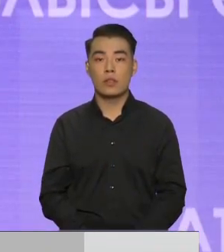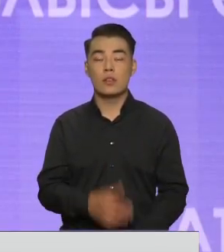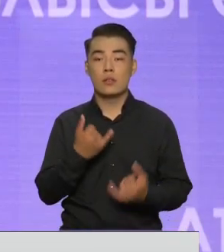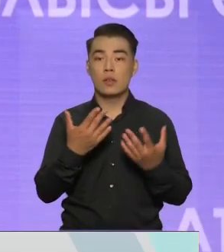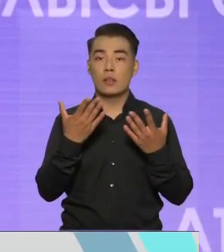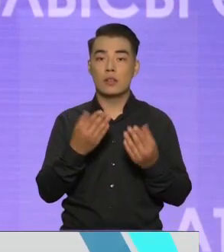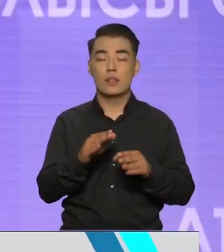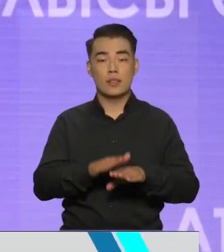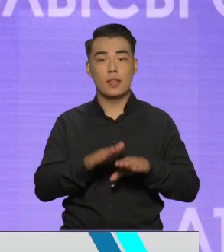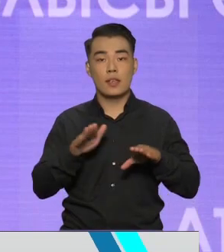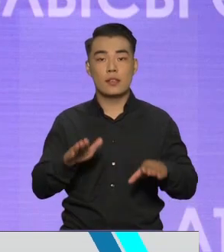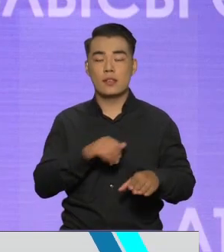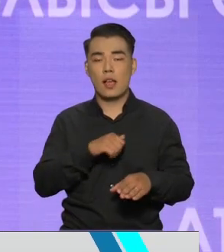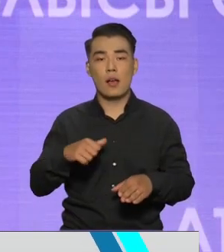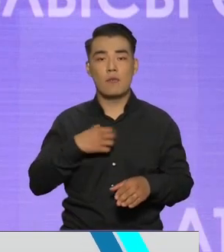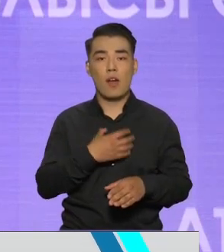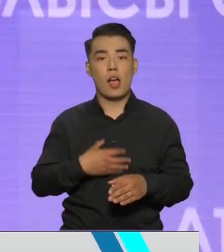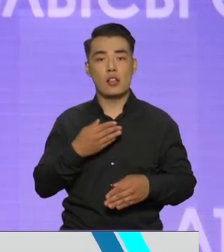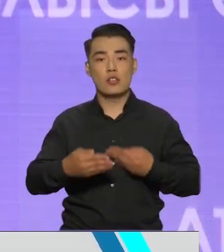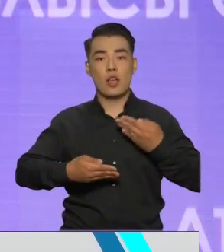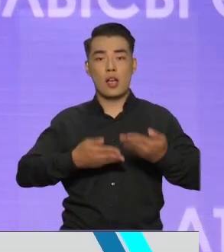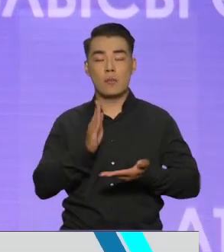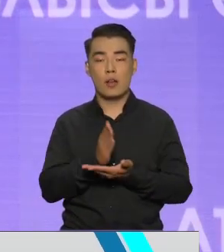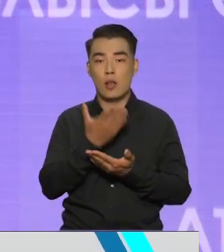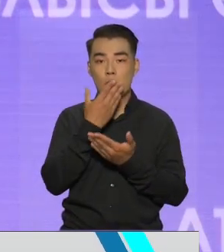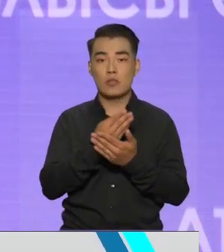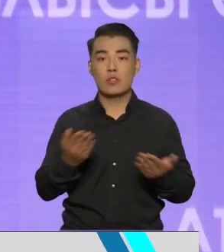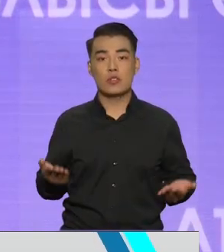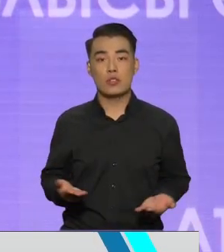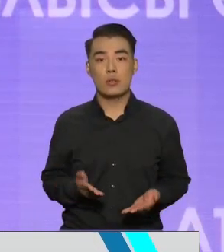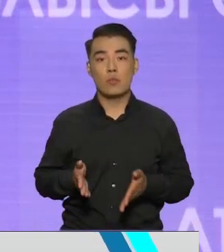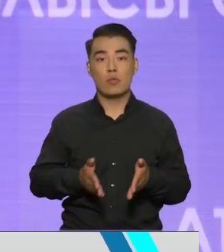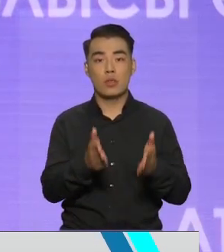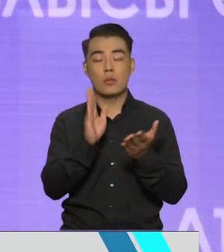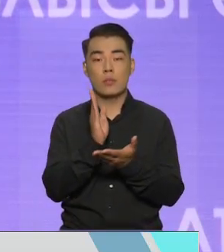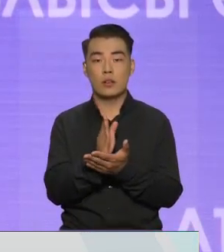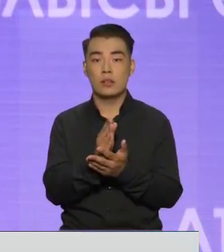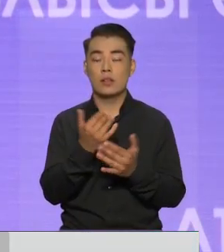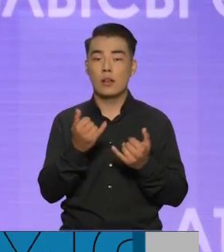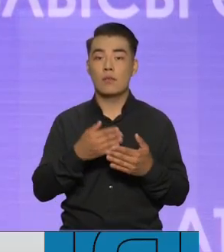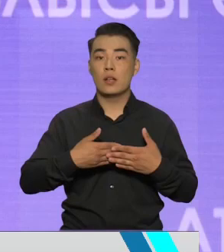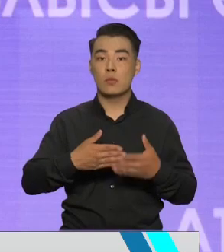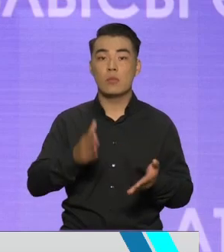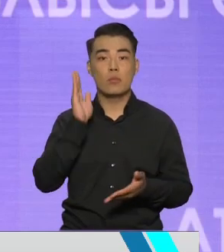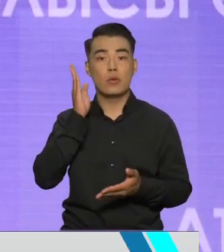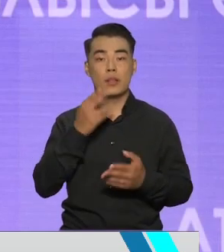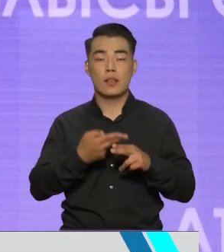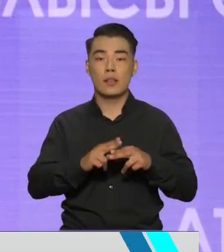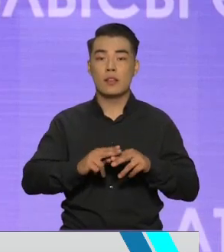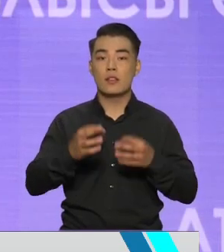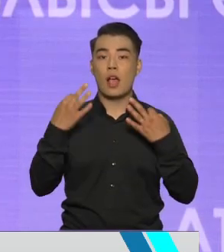Сегодня наши дети делают один из самых важных шагов на своем жизненном пути. Наши выпускники – это будущее